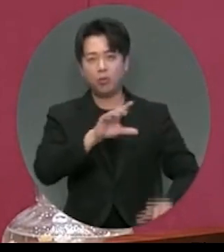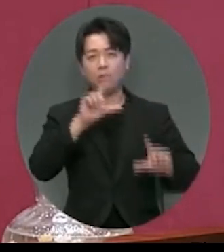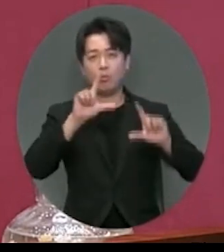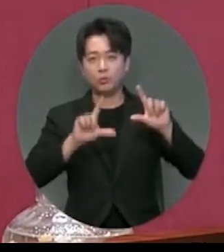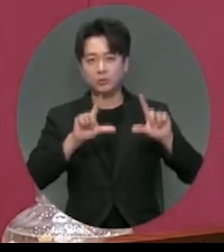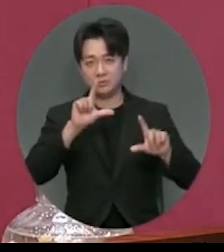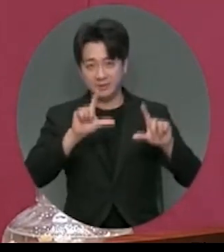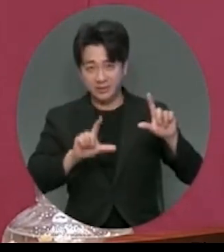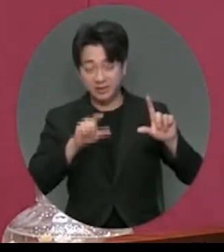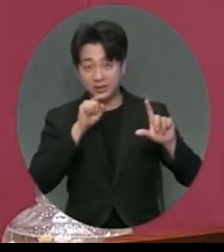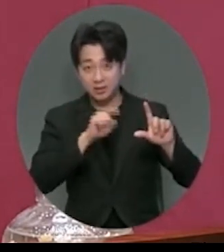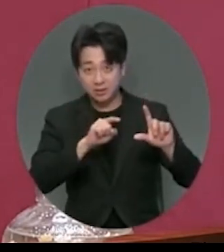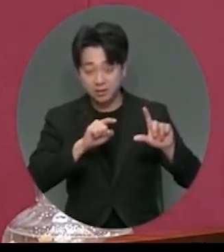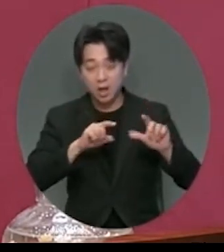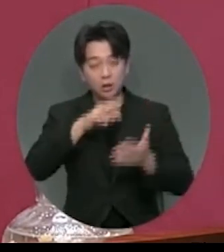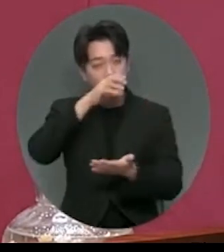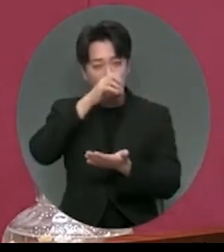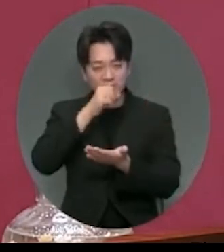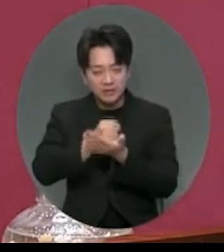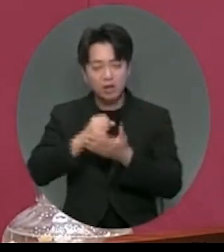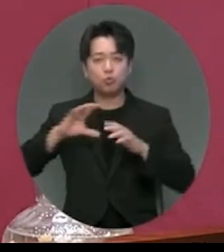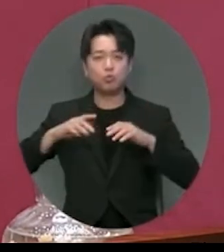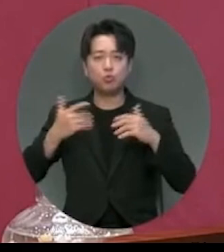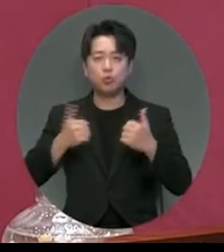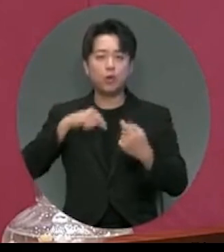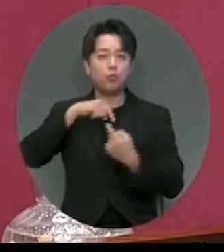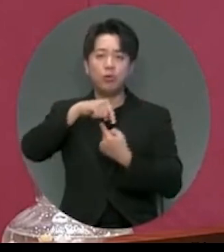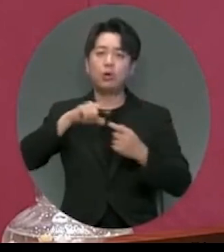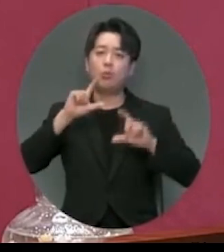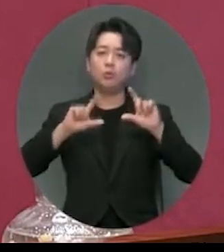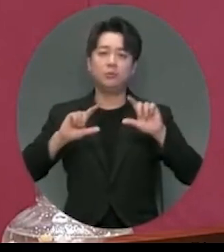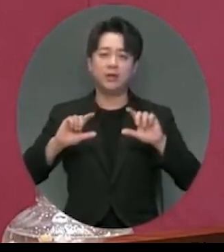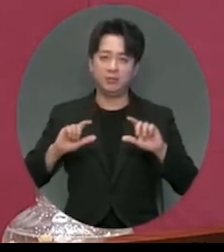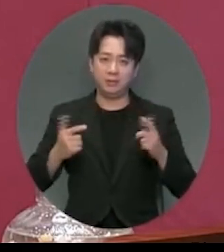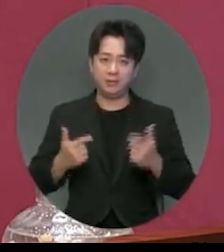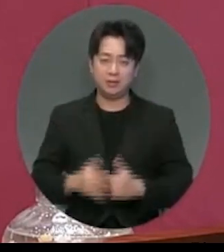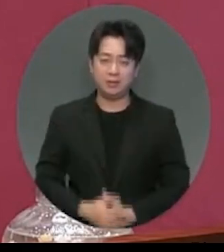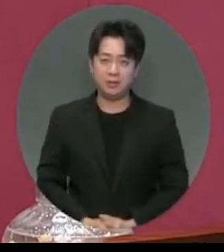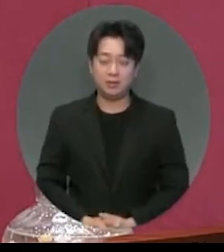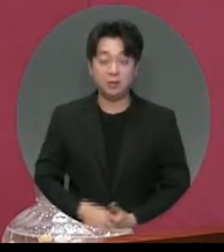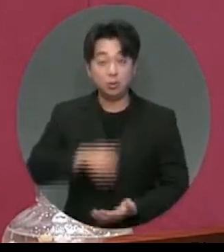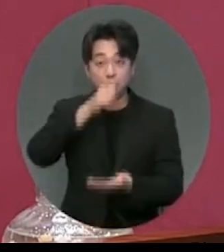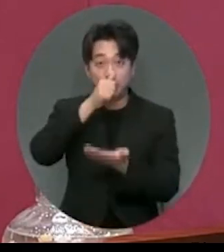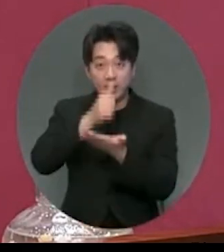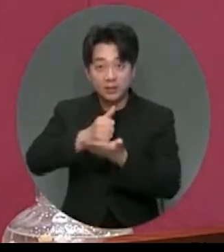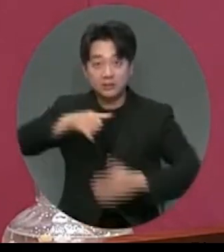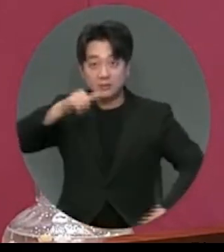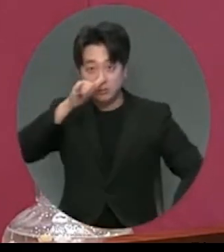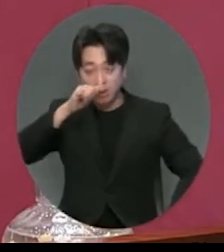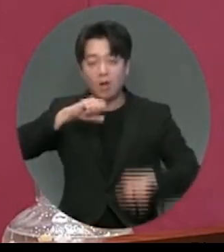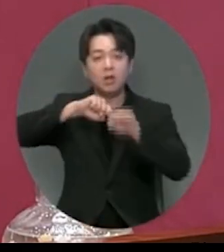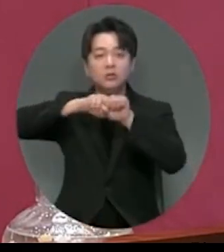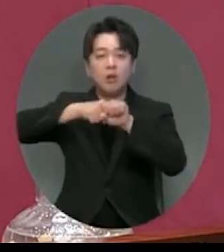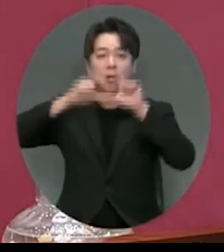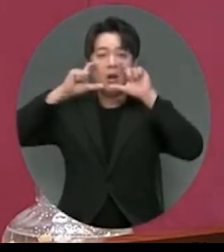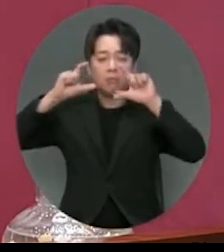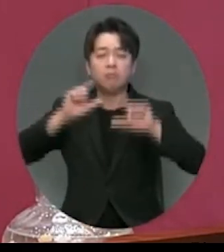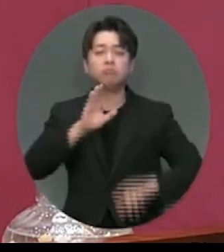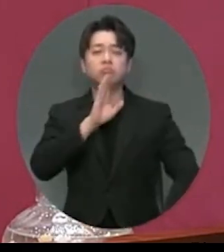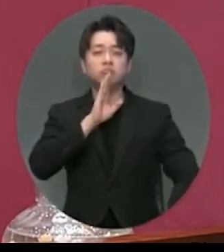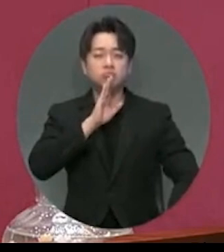모습은 아니라고 생각합니다. 죄를 지으면 처벌을 받아야 합니다. 당연하죠. 그것이